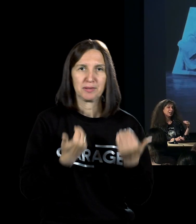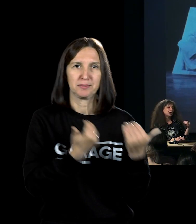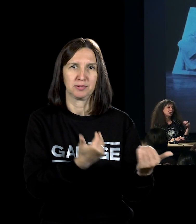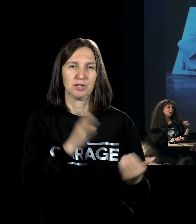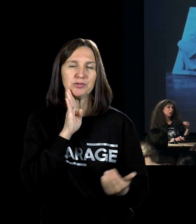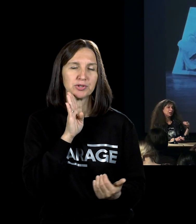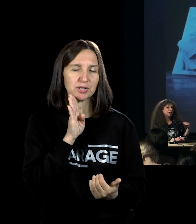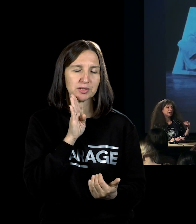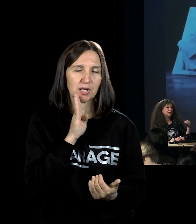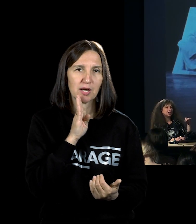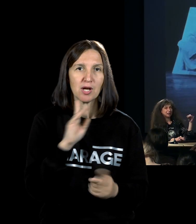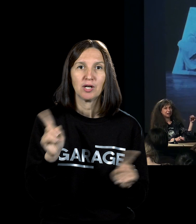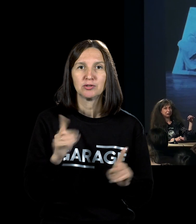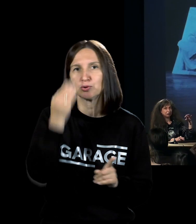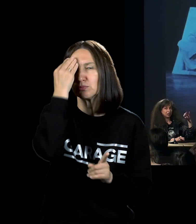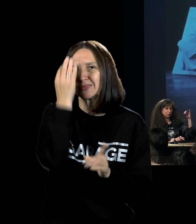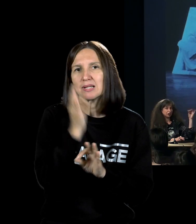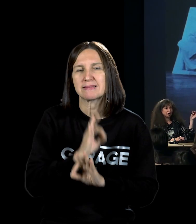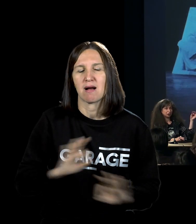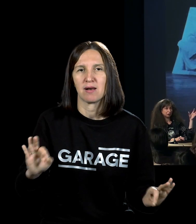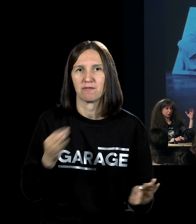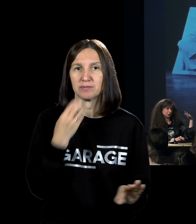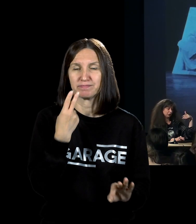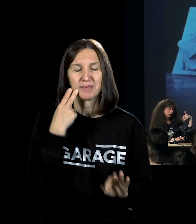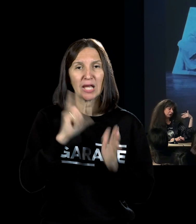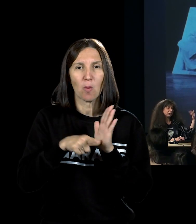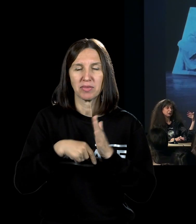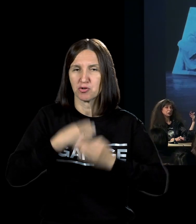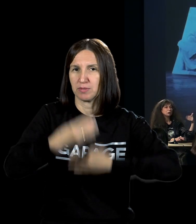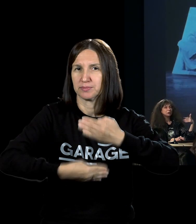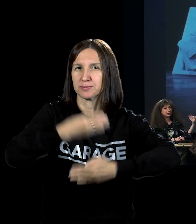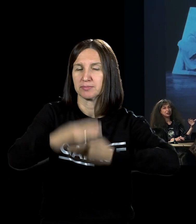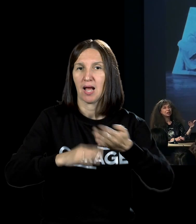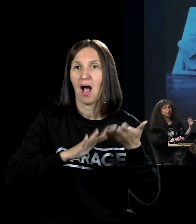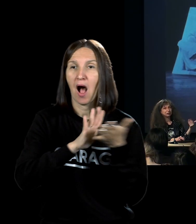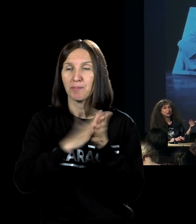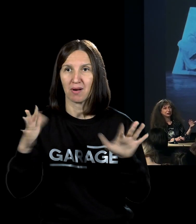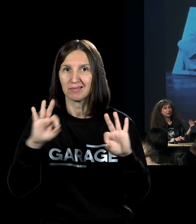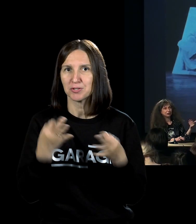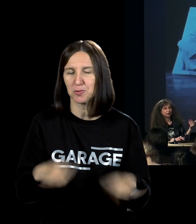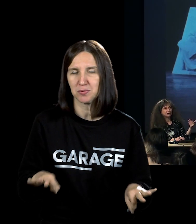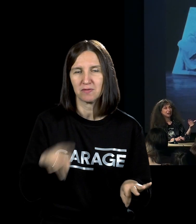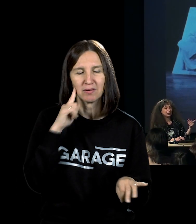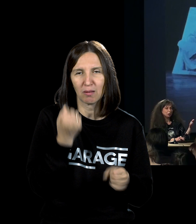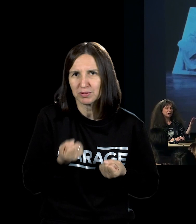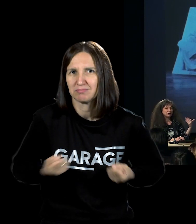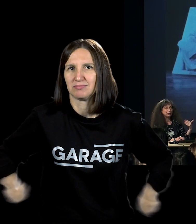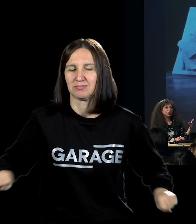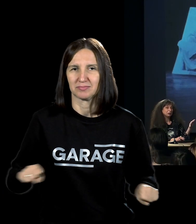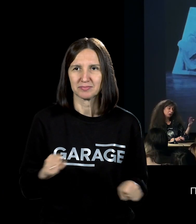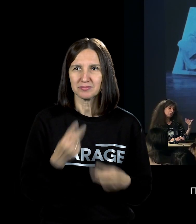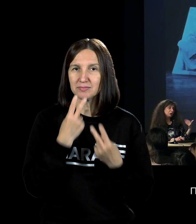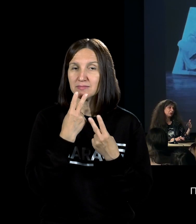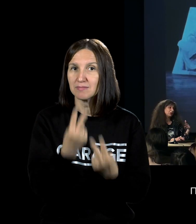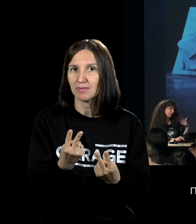женское, что из идеального геометрического абстрактного искусства изгонялось и вытеснялось. Но при этом